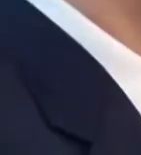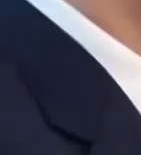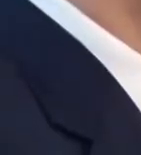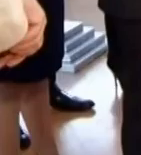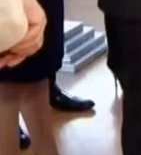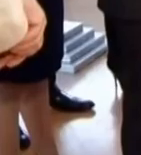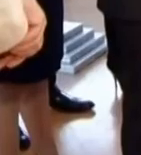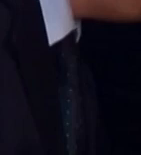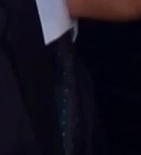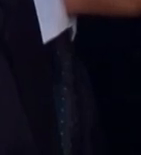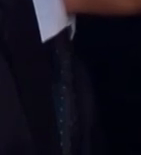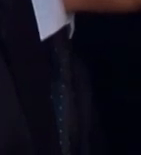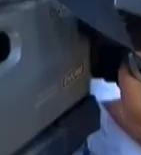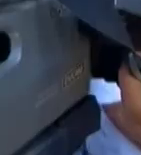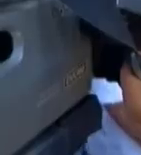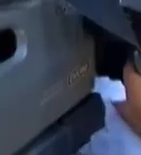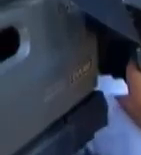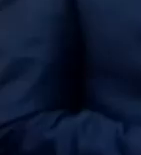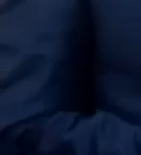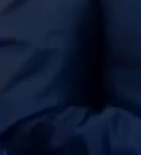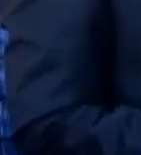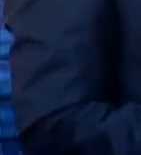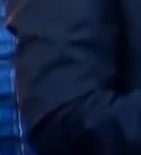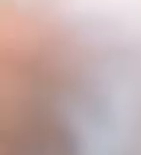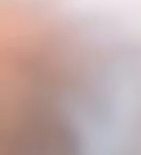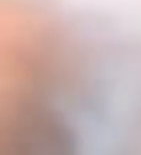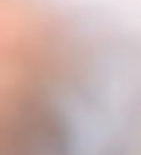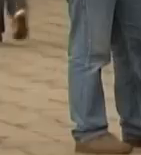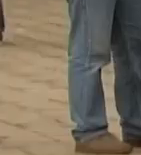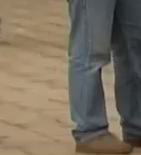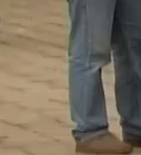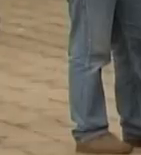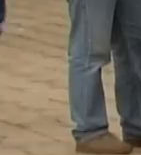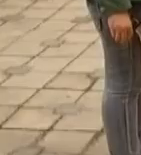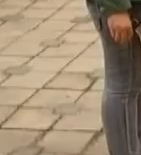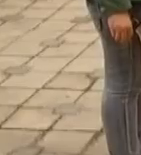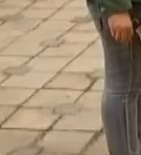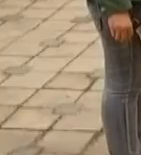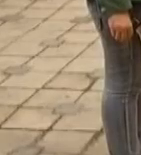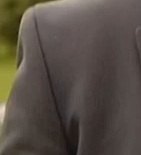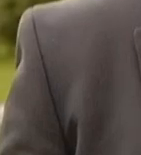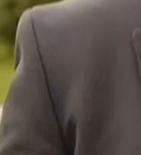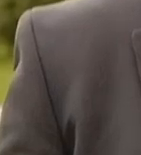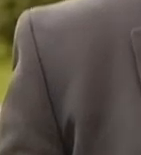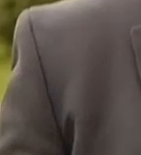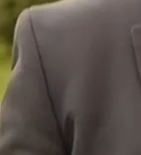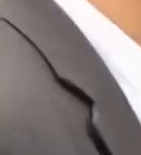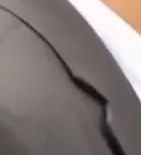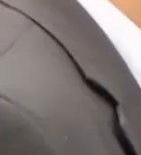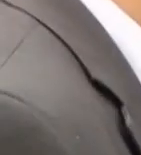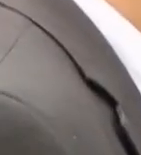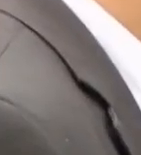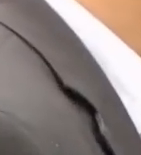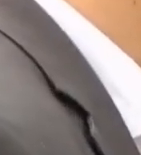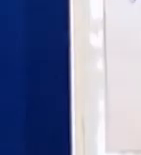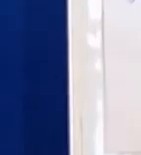არასაპარლამენტო ოპოზიციის წინასაარჩევნო კამპანია, დაპირებები და პროგრამული პრიორიტეტები. Რას პირდება კახა კუკავა თბილისელებს, ვის მიიჩნევს ის